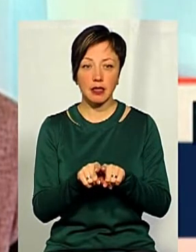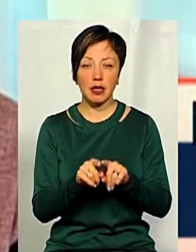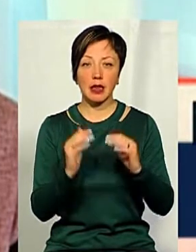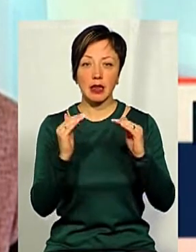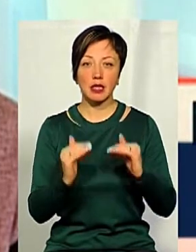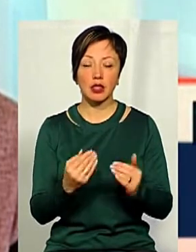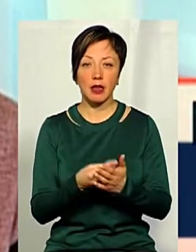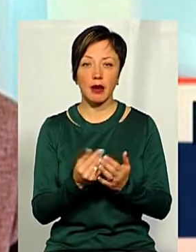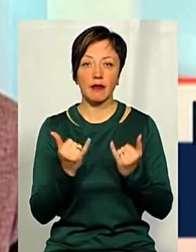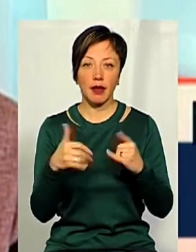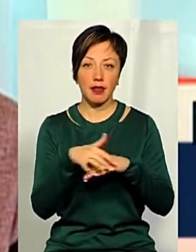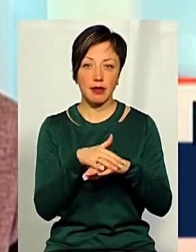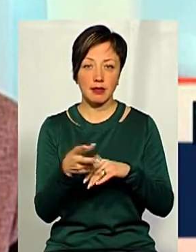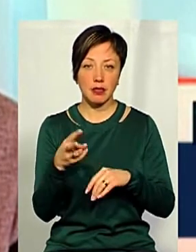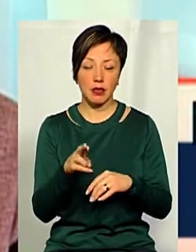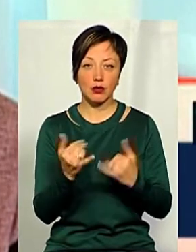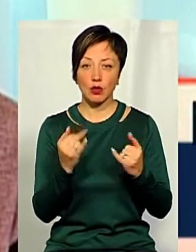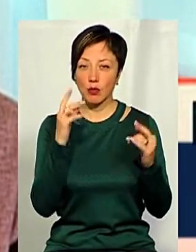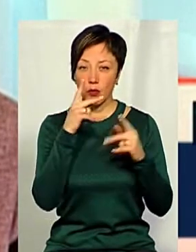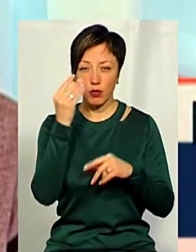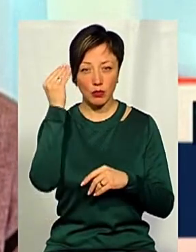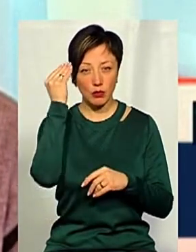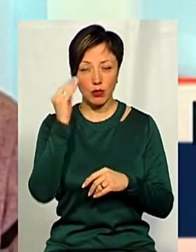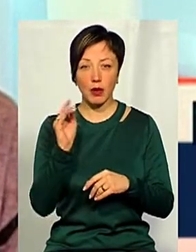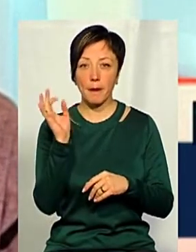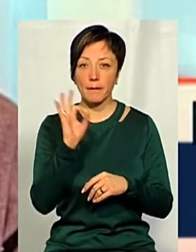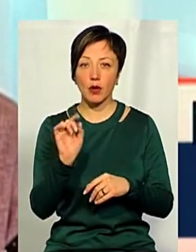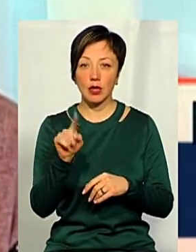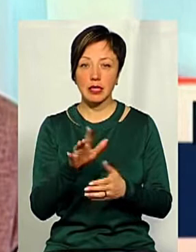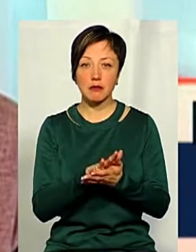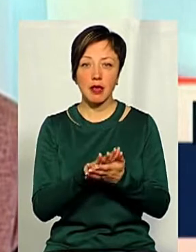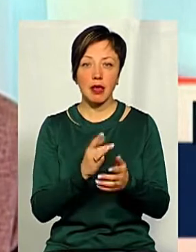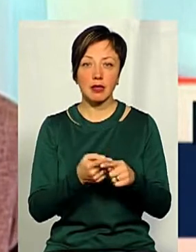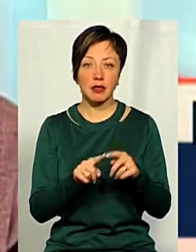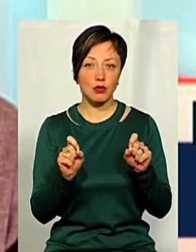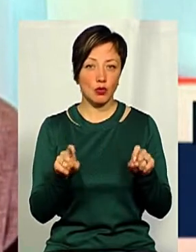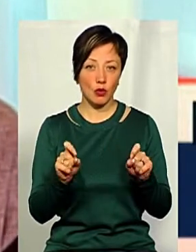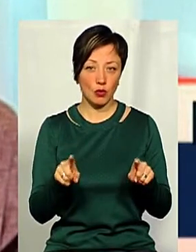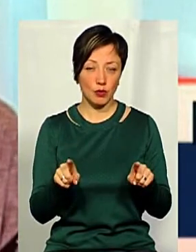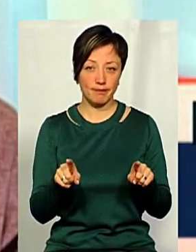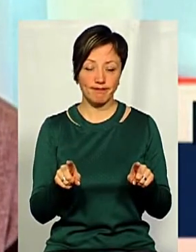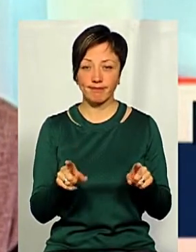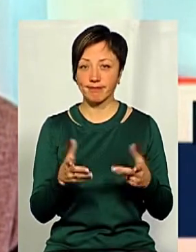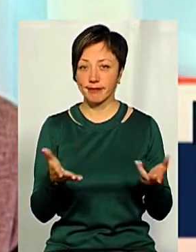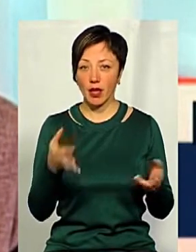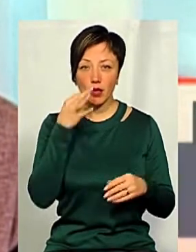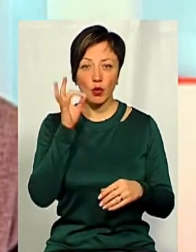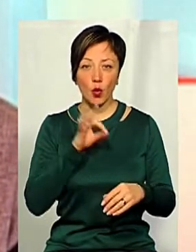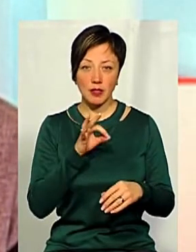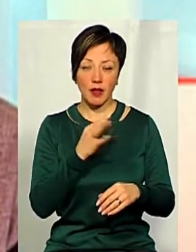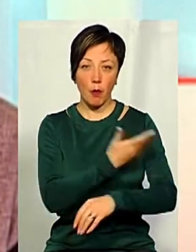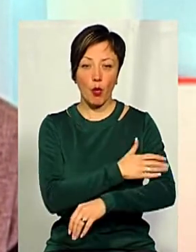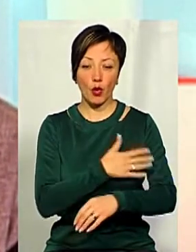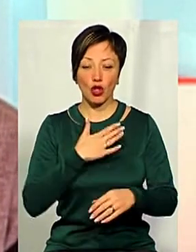для населення. Сьогодні панує дуже помилкова думка те, що сміття – це золото. Практика Польщі, нашого сусіда,